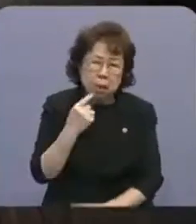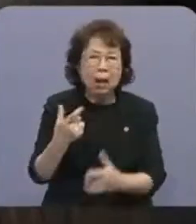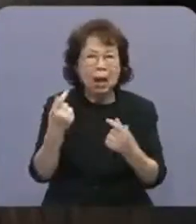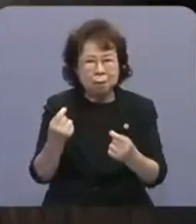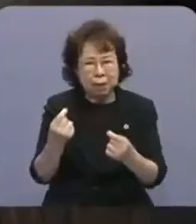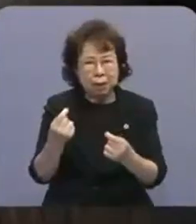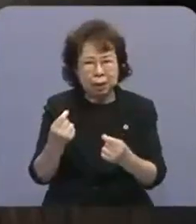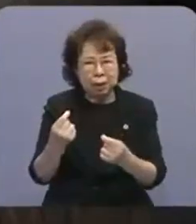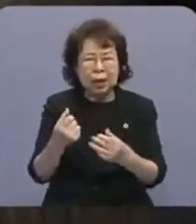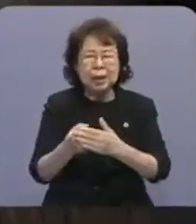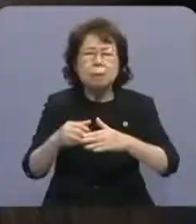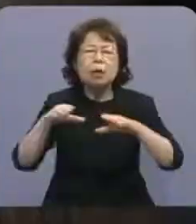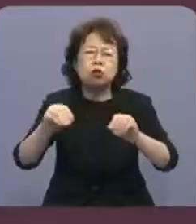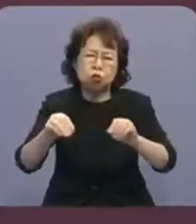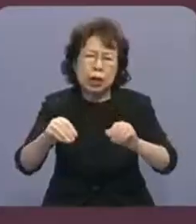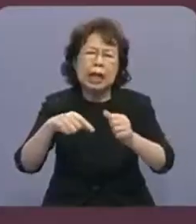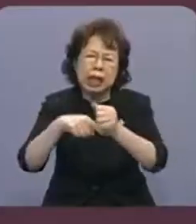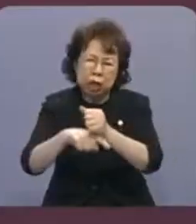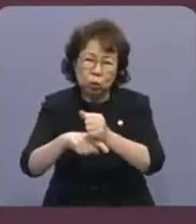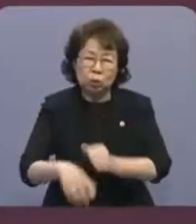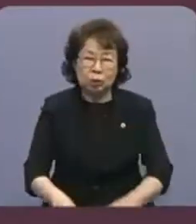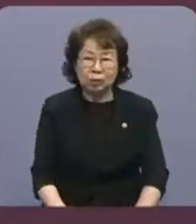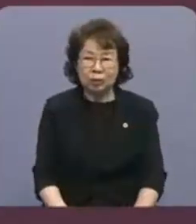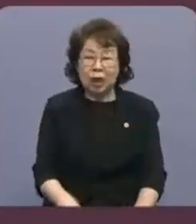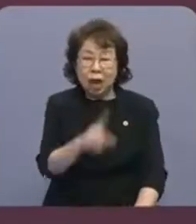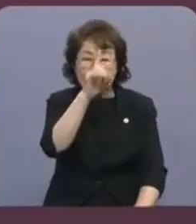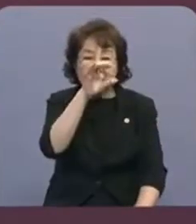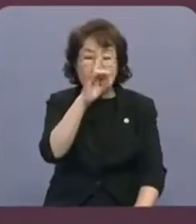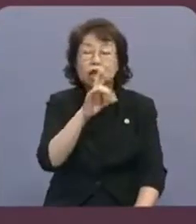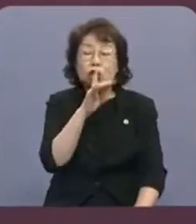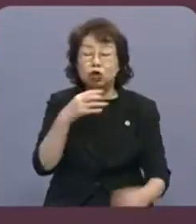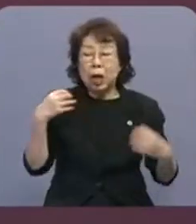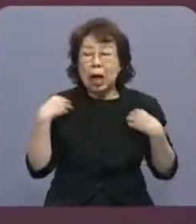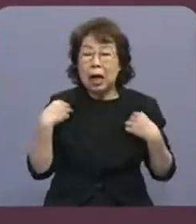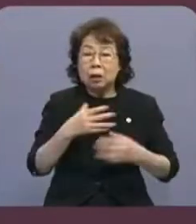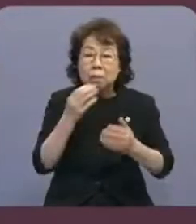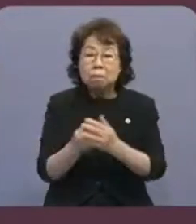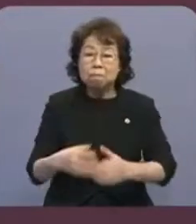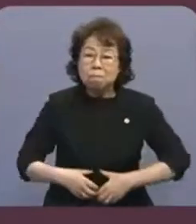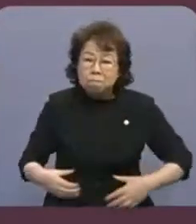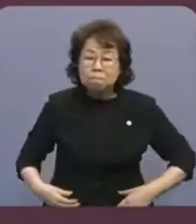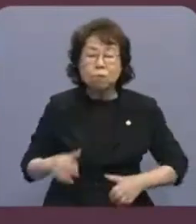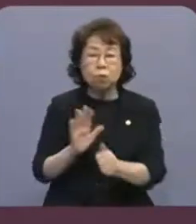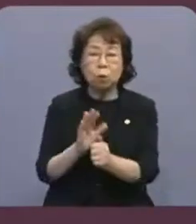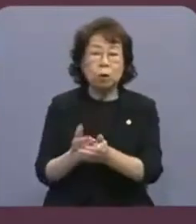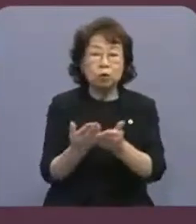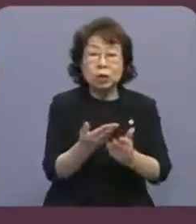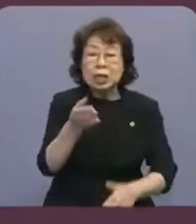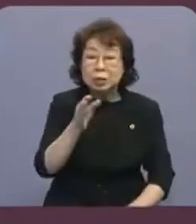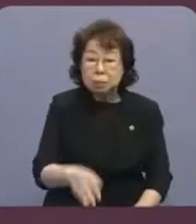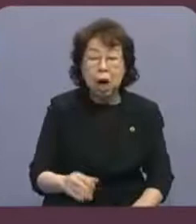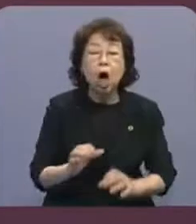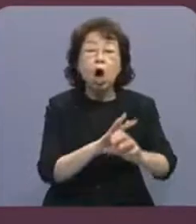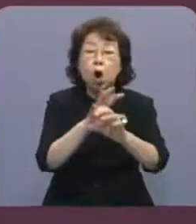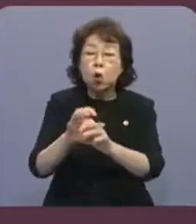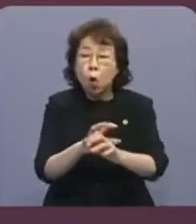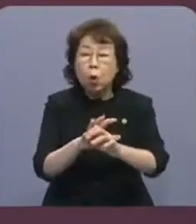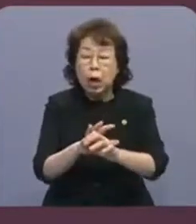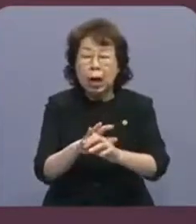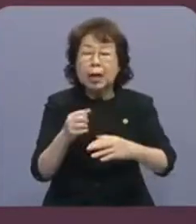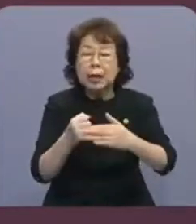게 중단 이유입니다. 중앙정부의 적극적인 사업 지원이 선행되고 권한 확대와 재정